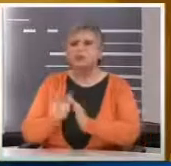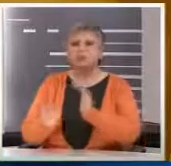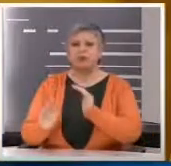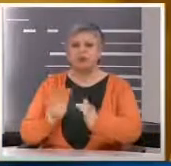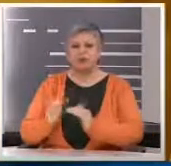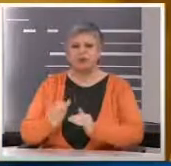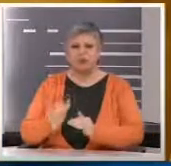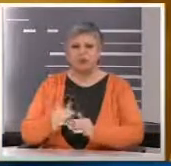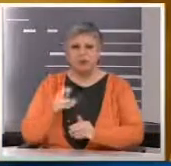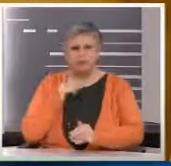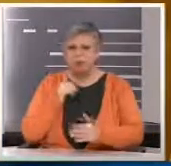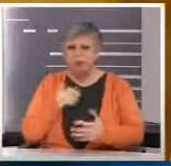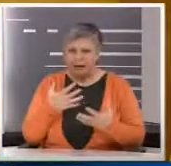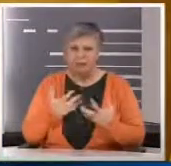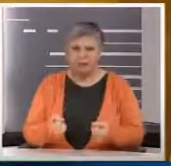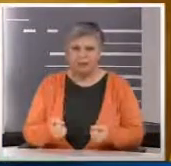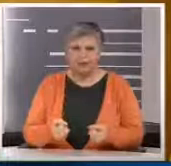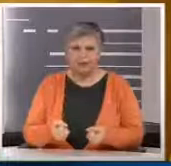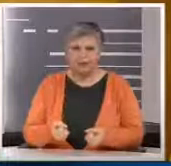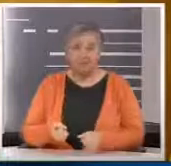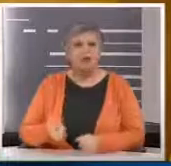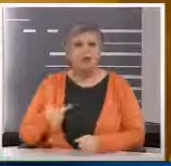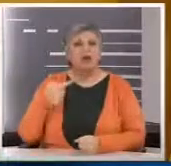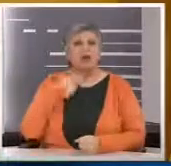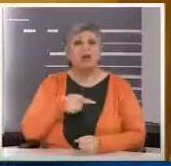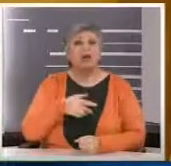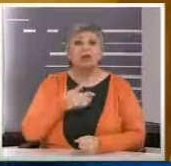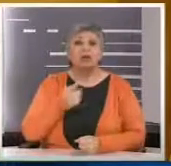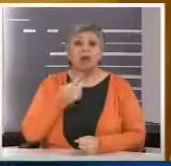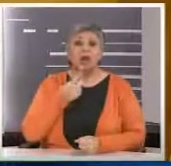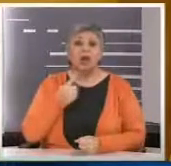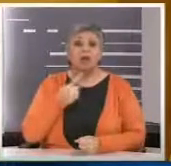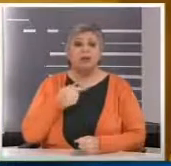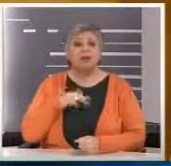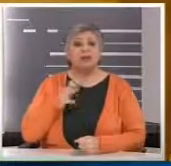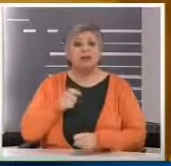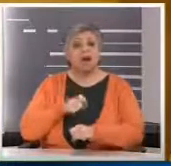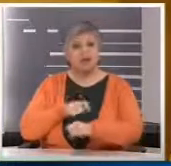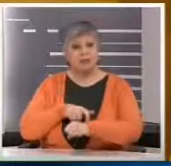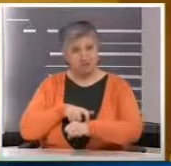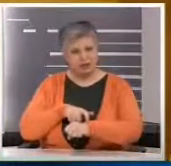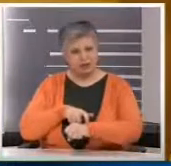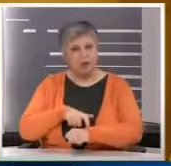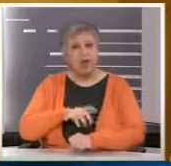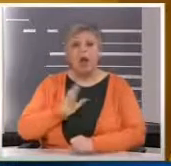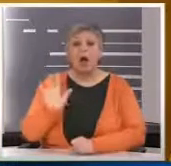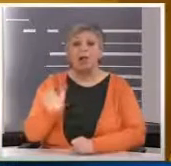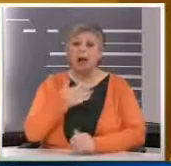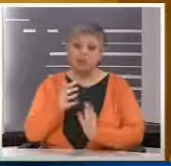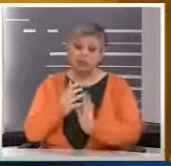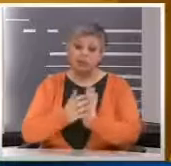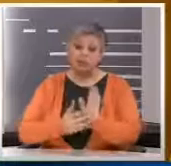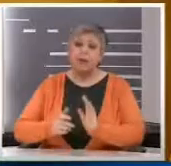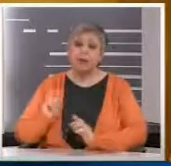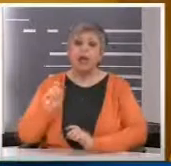Αυτοί που βασίζονται σε μια ανώνυμη επιστολή για την οποία όποιος